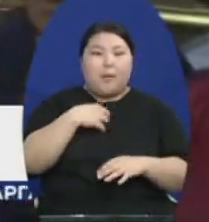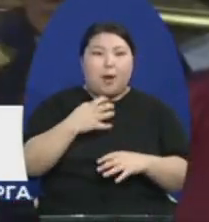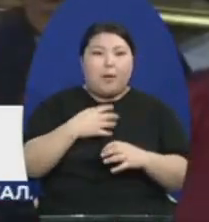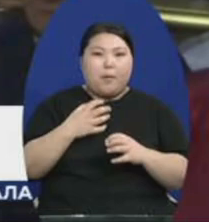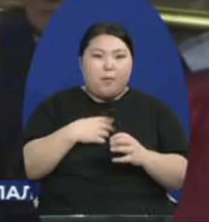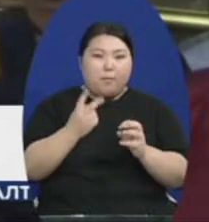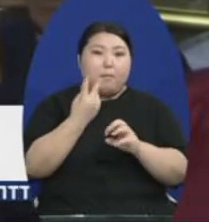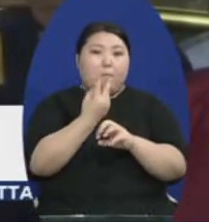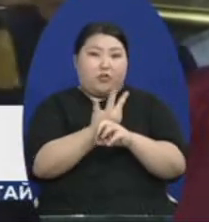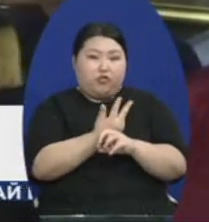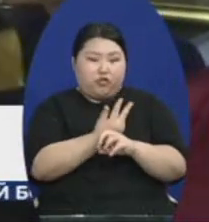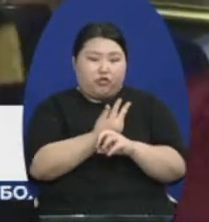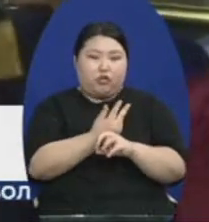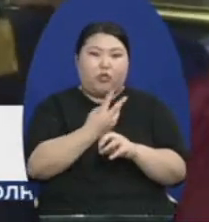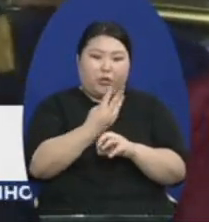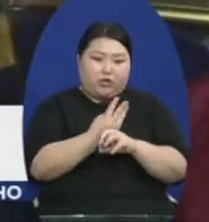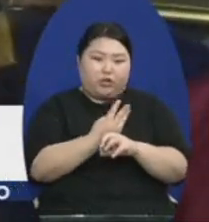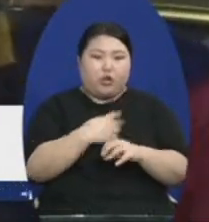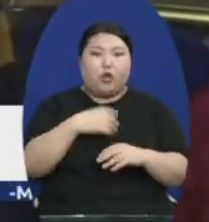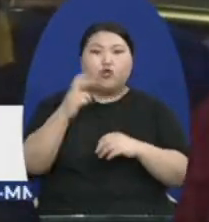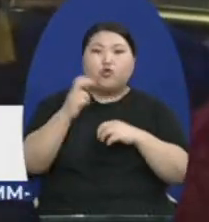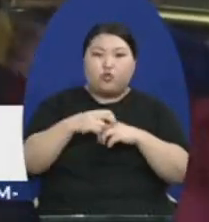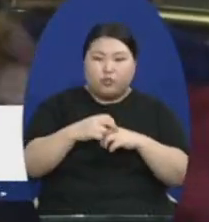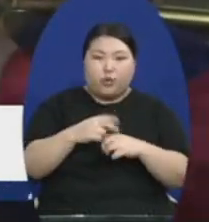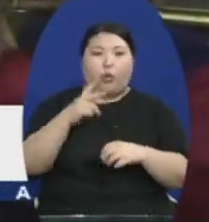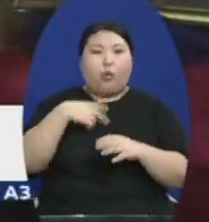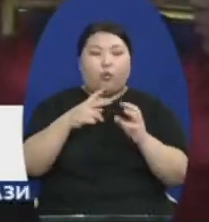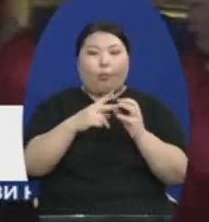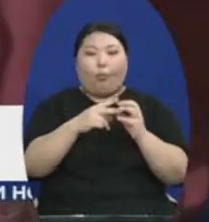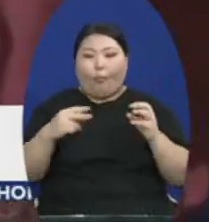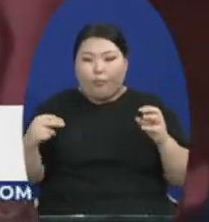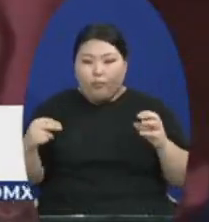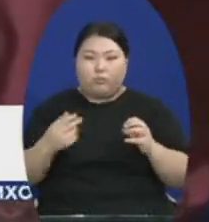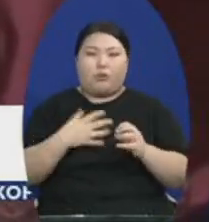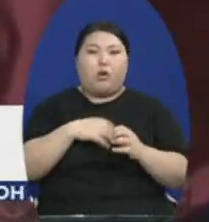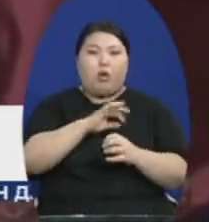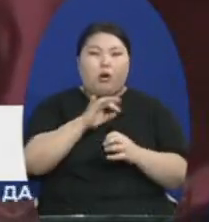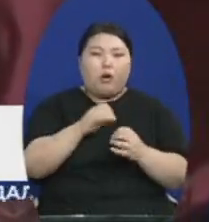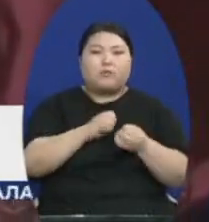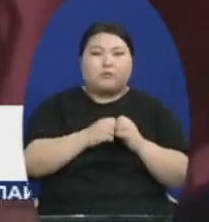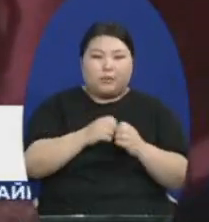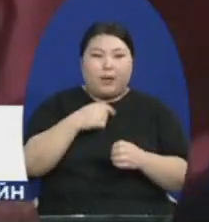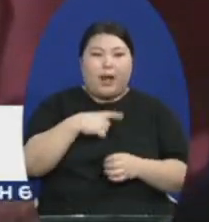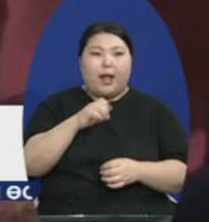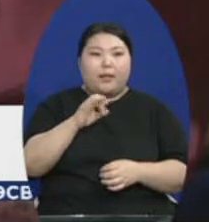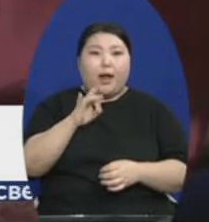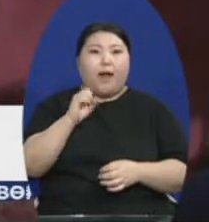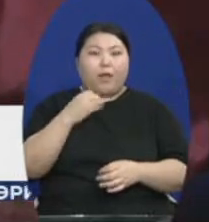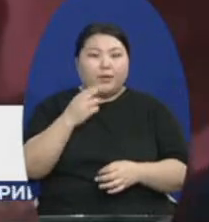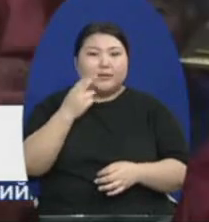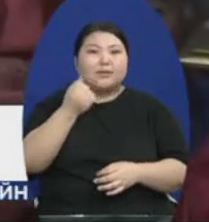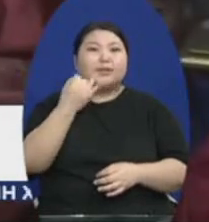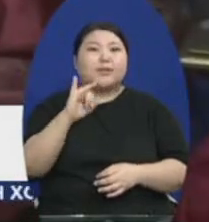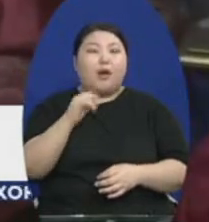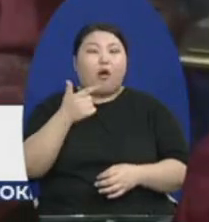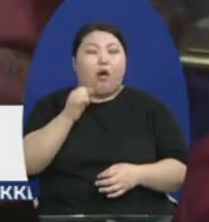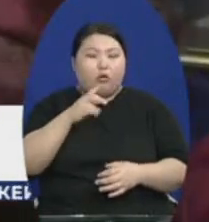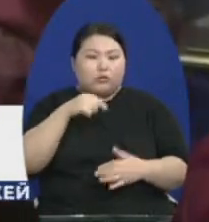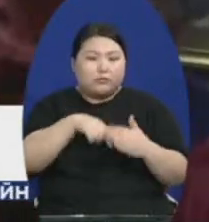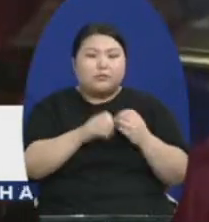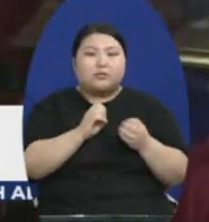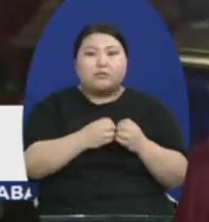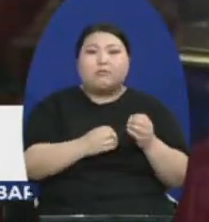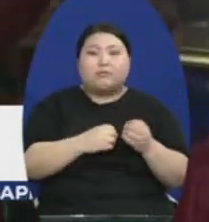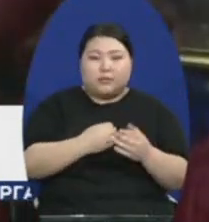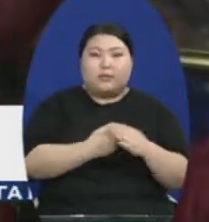сонгон луун тарилж нутаг орныхоо эрүүл мөнгөөр хангадаг байна. Мөн түүний тарайлсан халтраа аван халтраа нутгийн цайны гол хийцдэг байна.